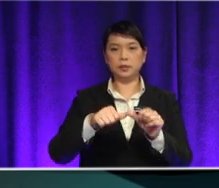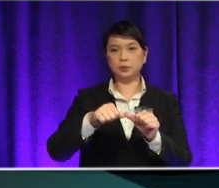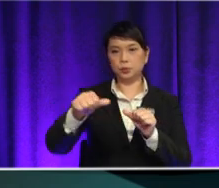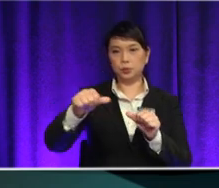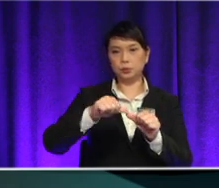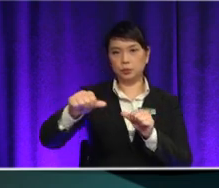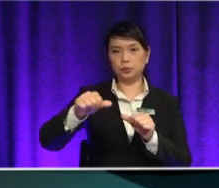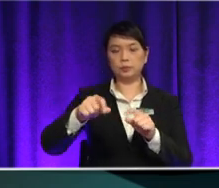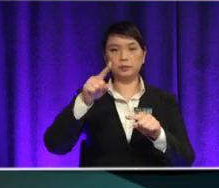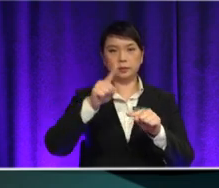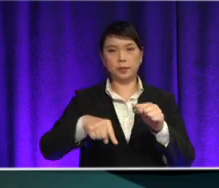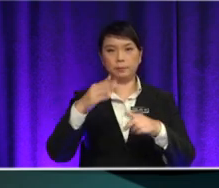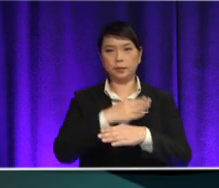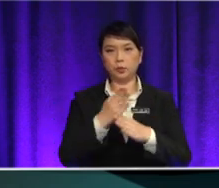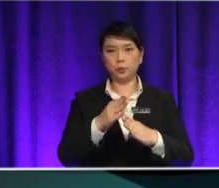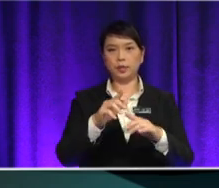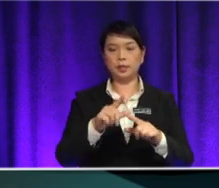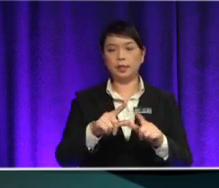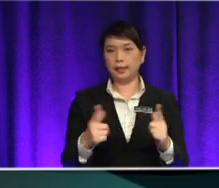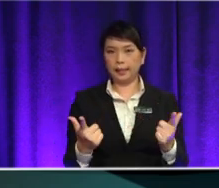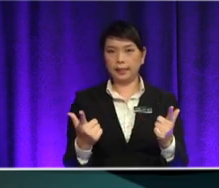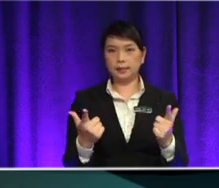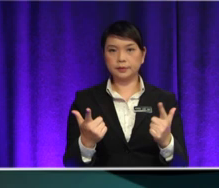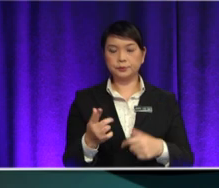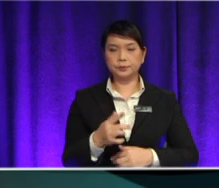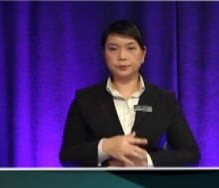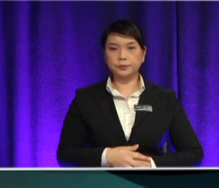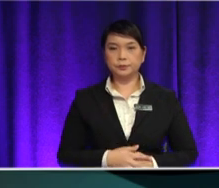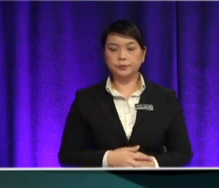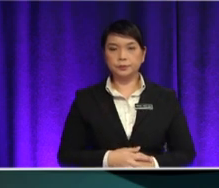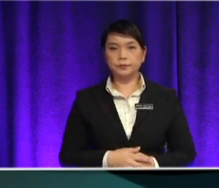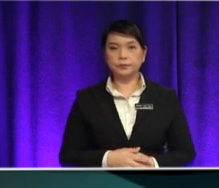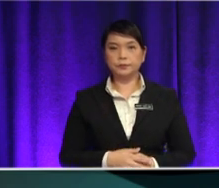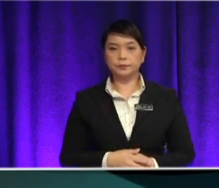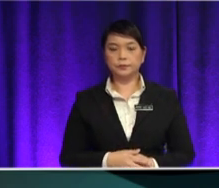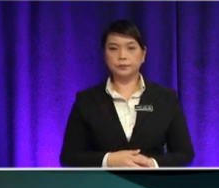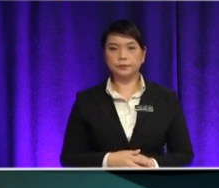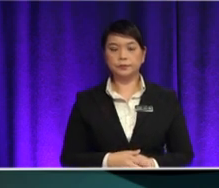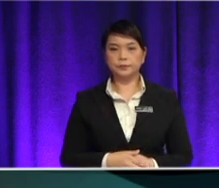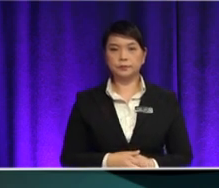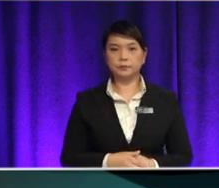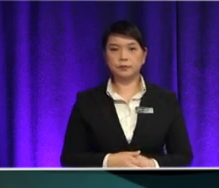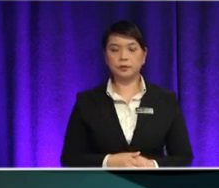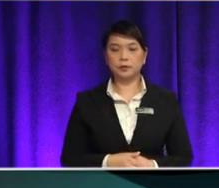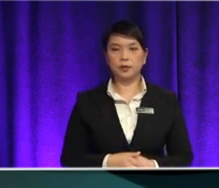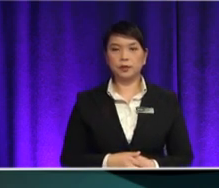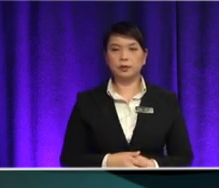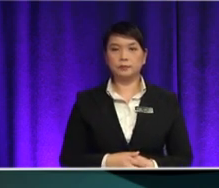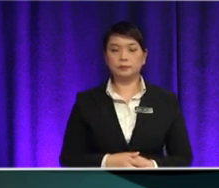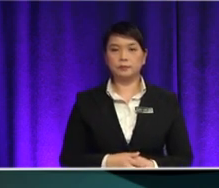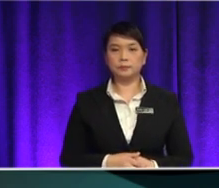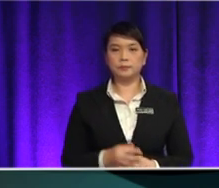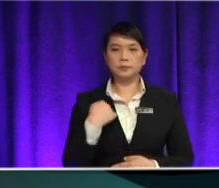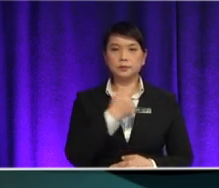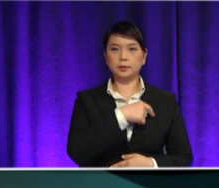lain, mesti palang. Ya, tak boleh ada jarak. Seperti ini, gambar rajah ini. Kemudian kita kena tahu